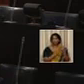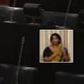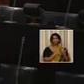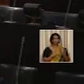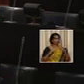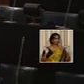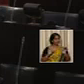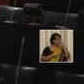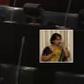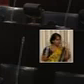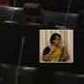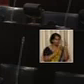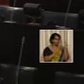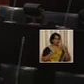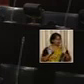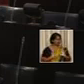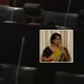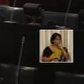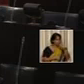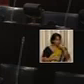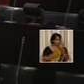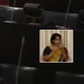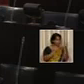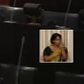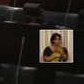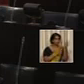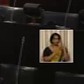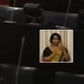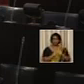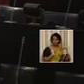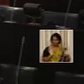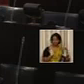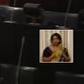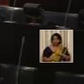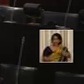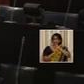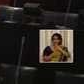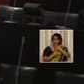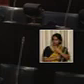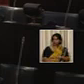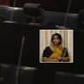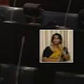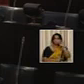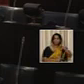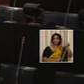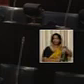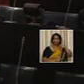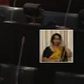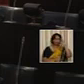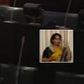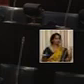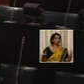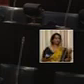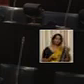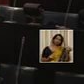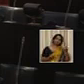නැහැ මේ වැරදි විදියට ගියොත් වැරදි විදියට සල්ලි දුන්නොත් අපි වග කියන්නේ නැහැ මේක අපි කොච්චර කිව්වත් මේ මිනිස්සු තේරුන්නේ නැහැ හැමෝම කිතනවා